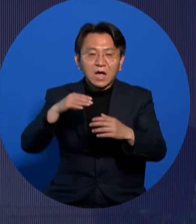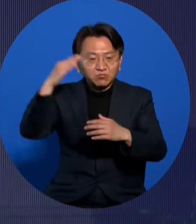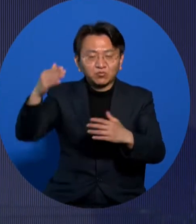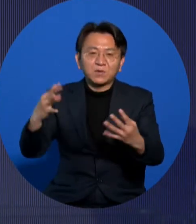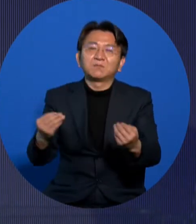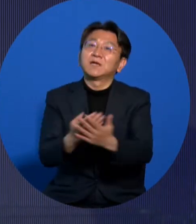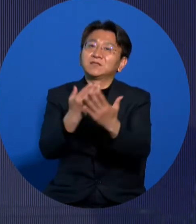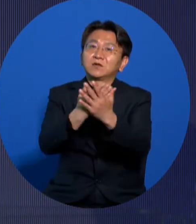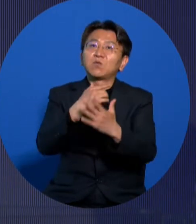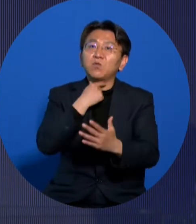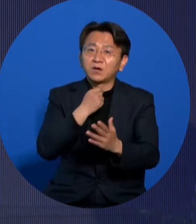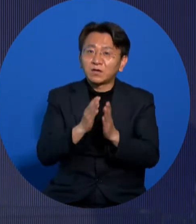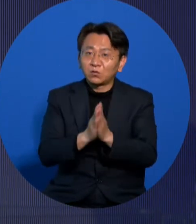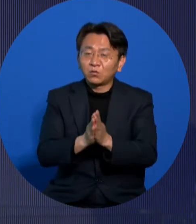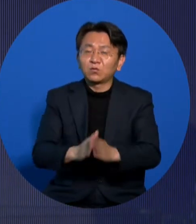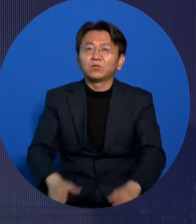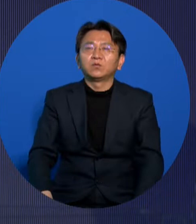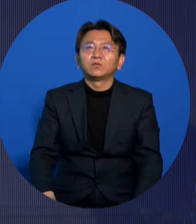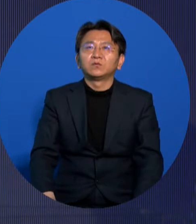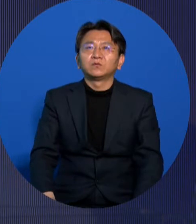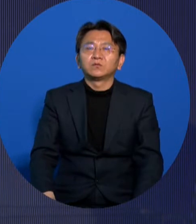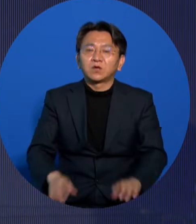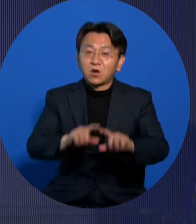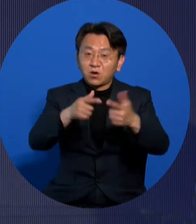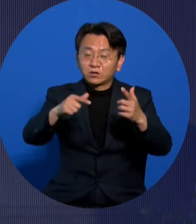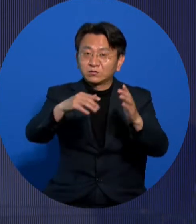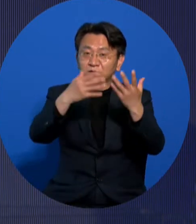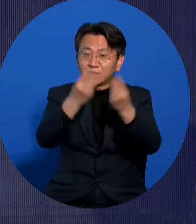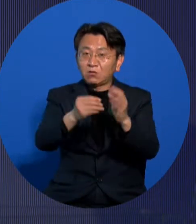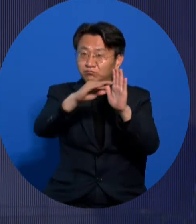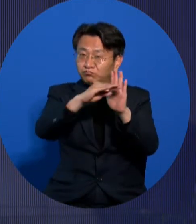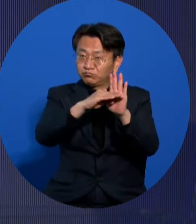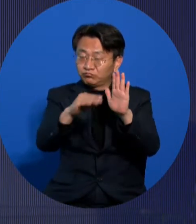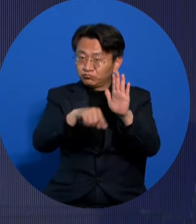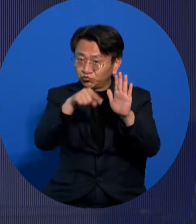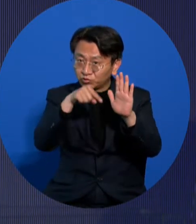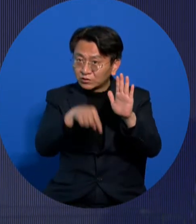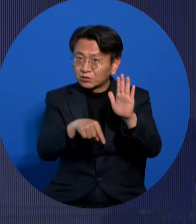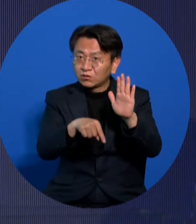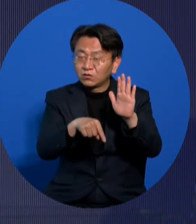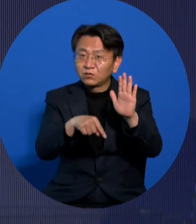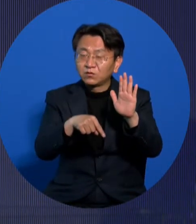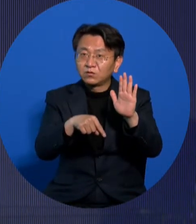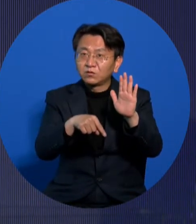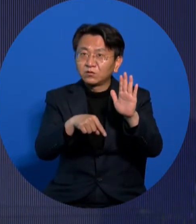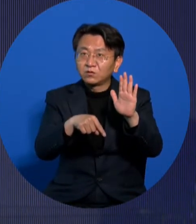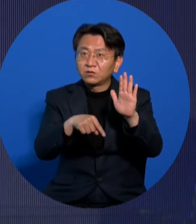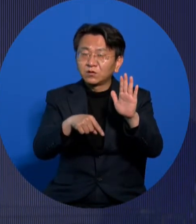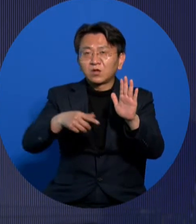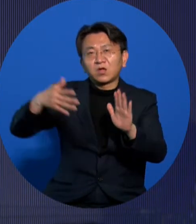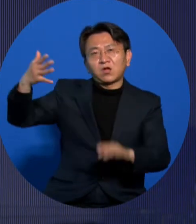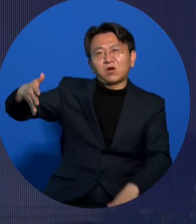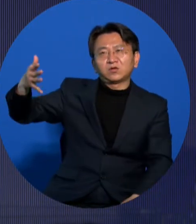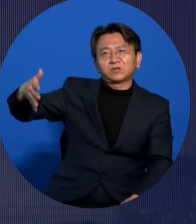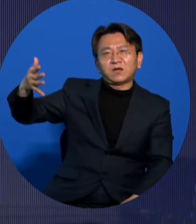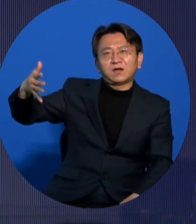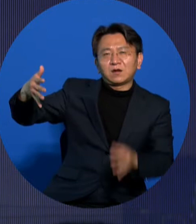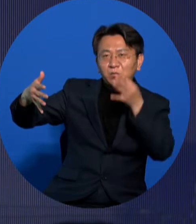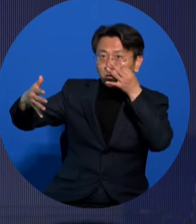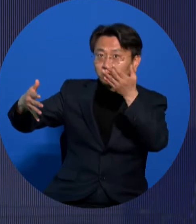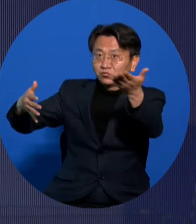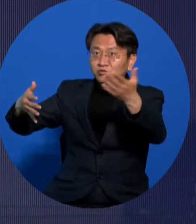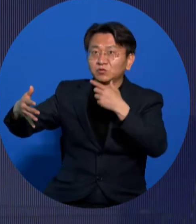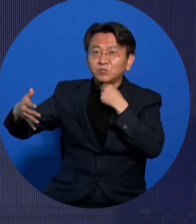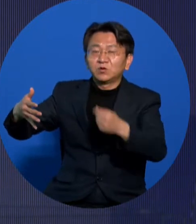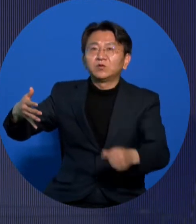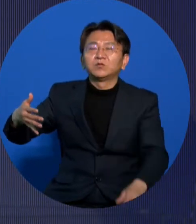우리가 여러 가지 안건 중에 저는 오늘 한번 영상을 하나 보고 싶습니다.